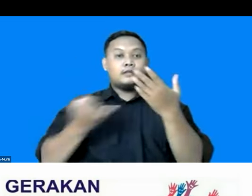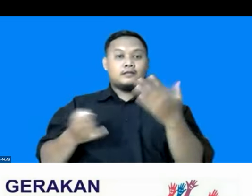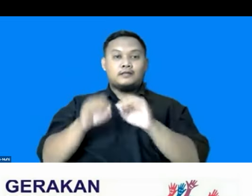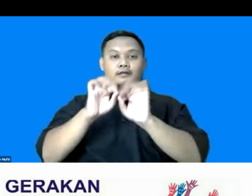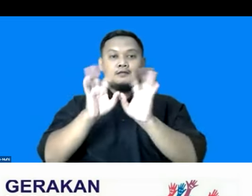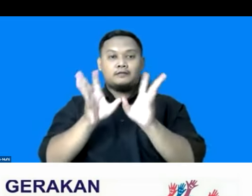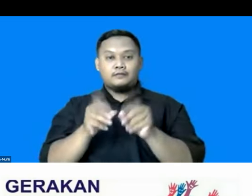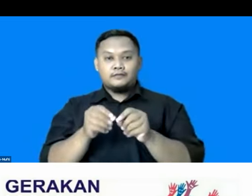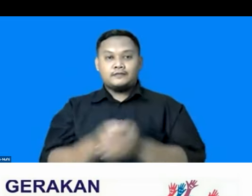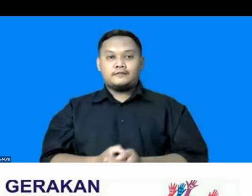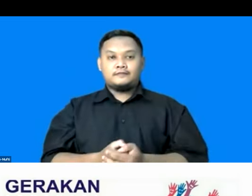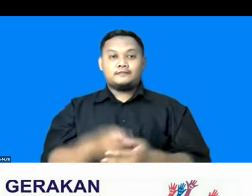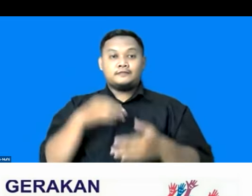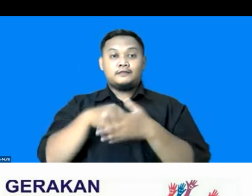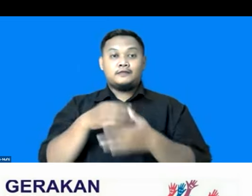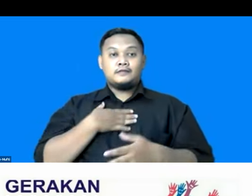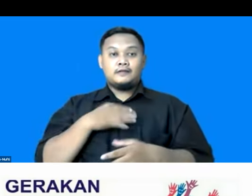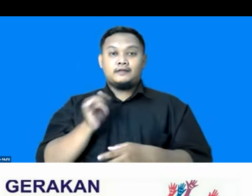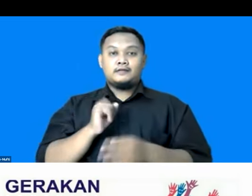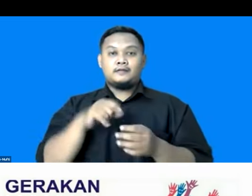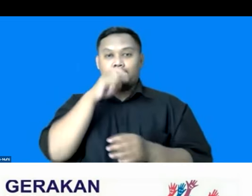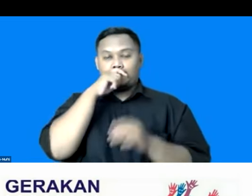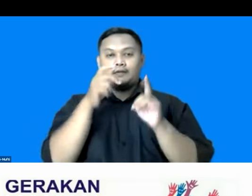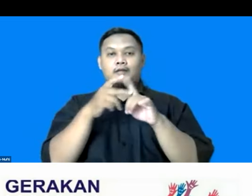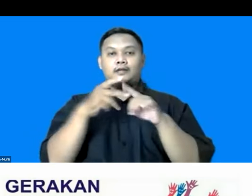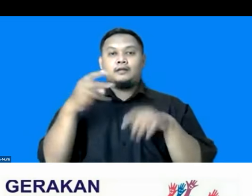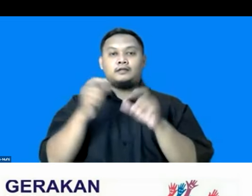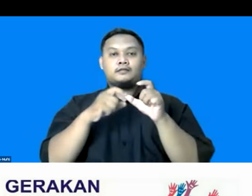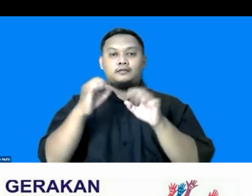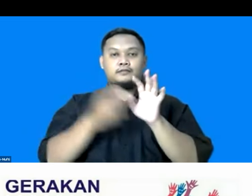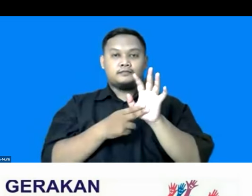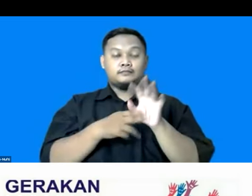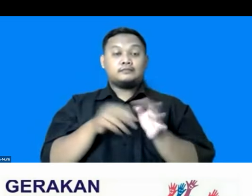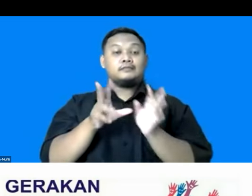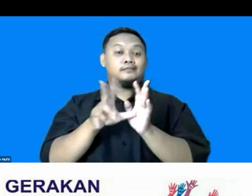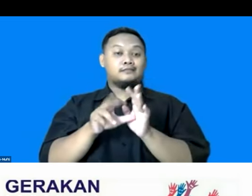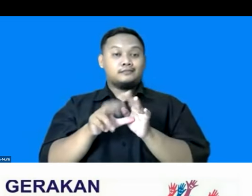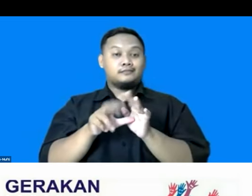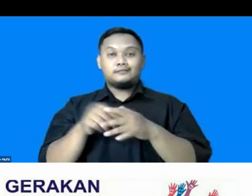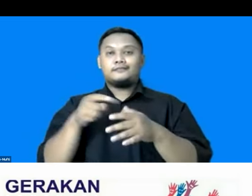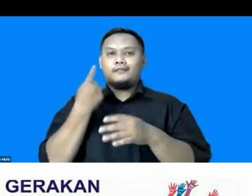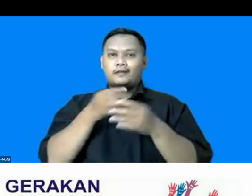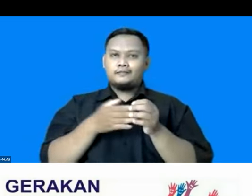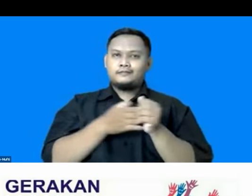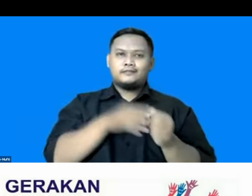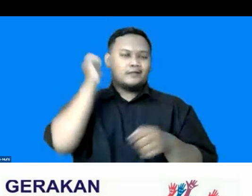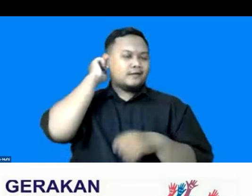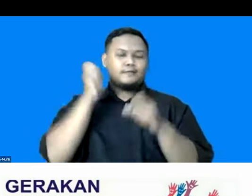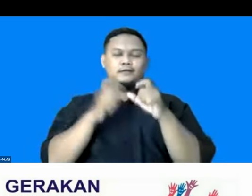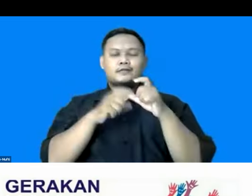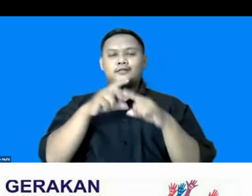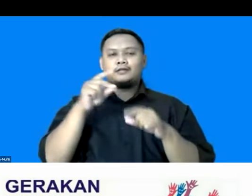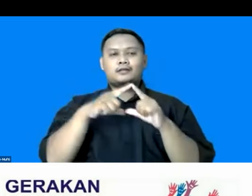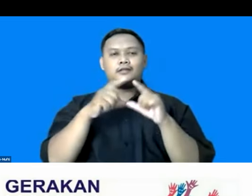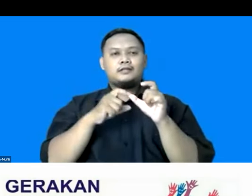inklusif bersama saya dan Pak Kersen. Nanti akan kita dipandu oleh Bu Saraswati Ayu